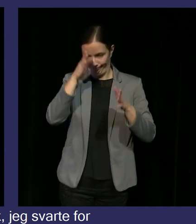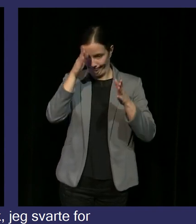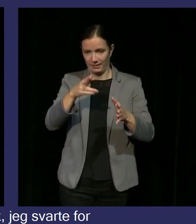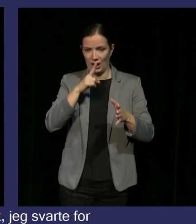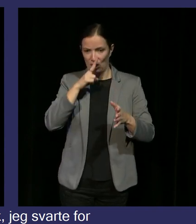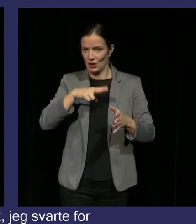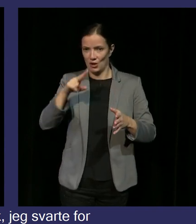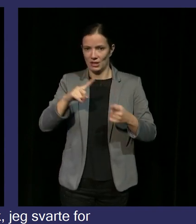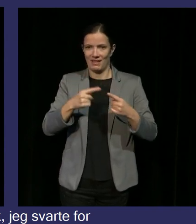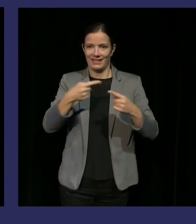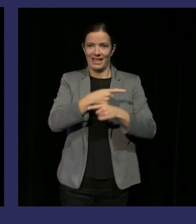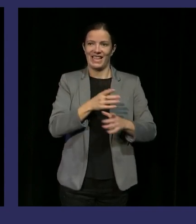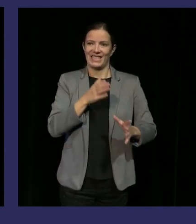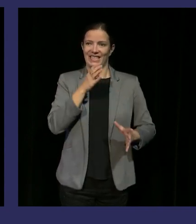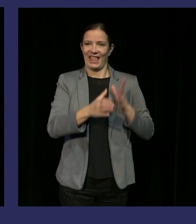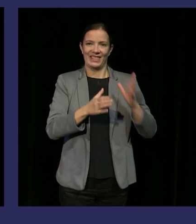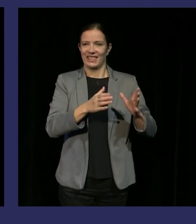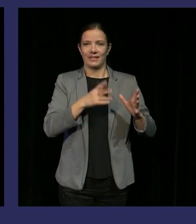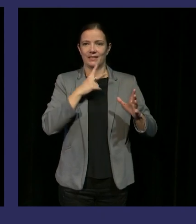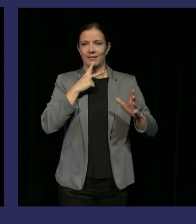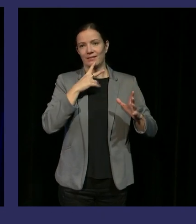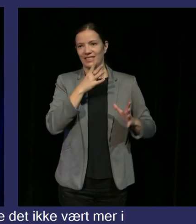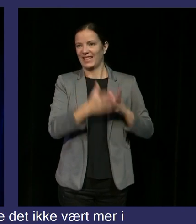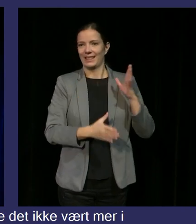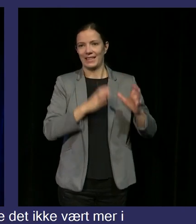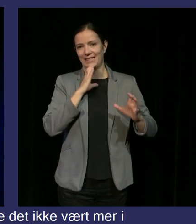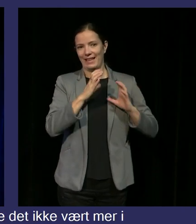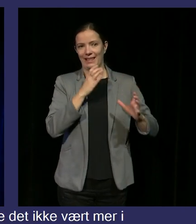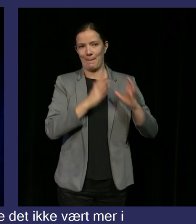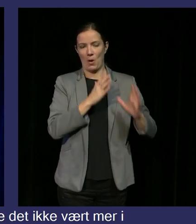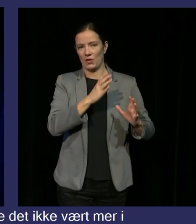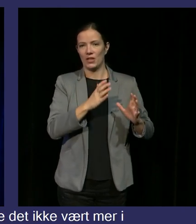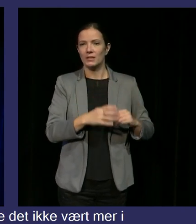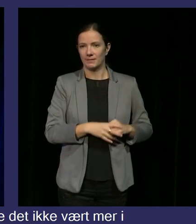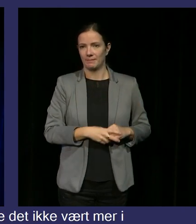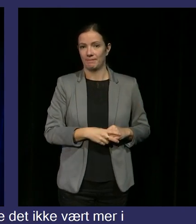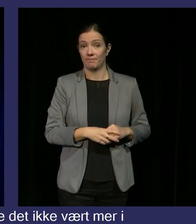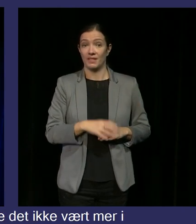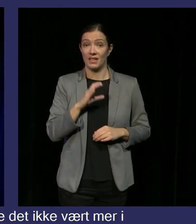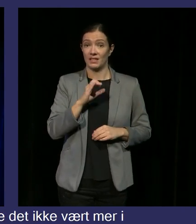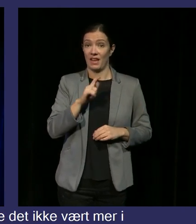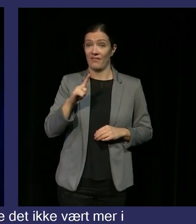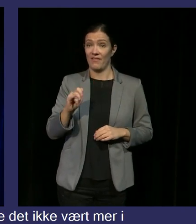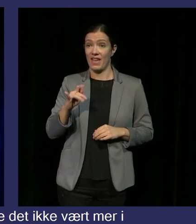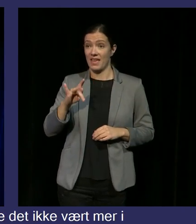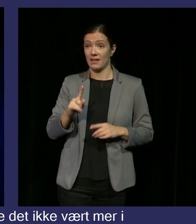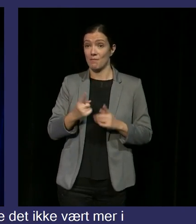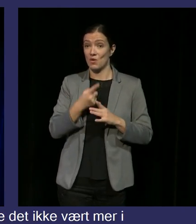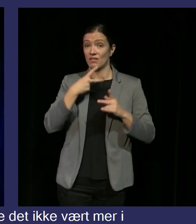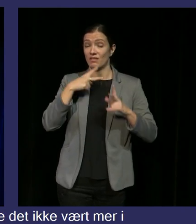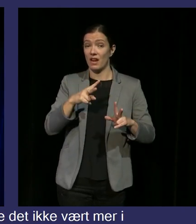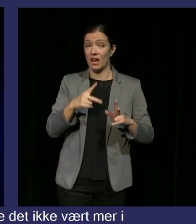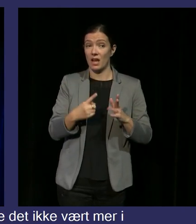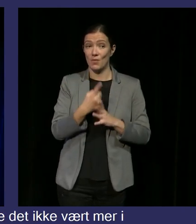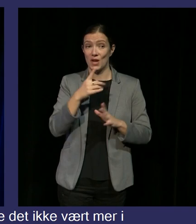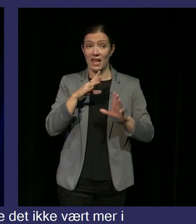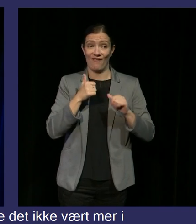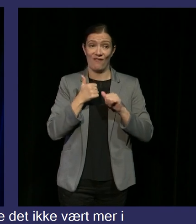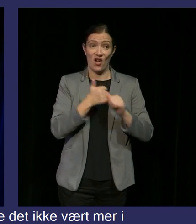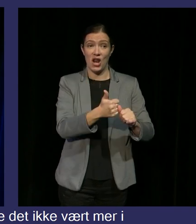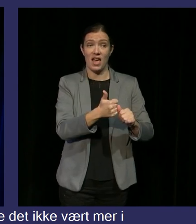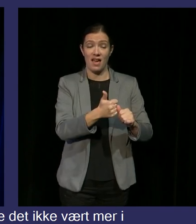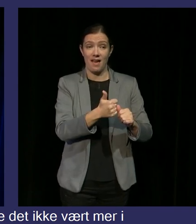Svarte for chatbot ja, okay. Og chatbot-teknologi. Okay. Det greit. Kanskje Sjefis kan få svare på det. Hadde det ikke vært mer i tråd med intensjonen